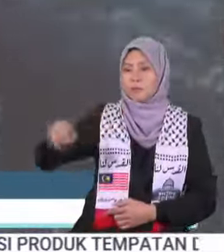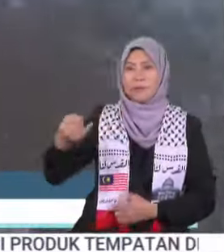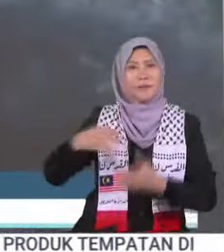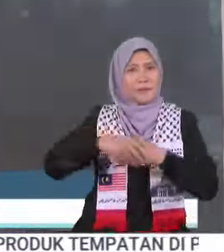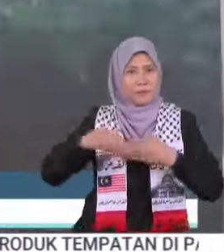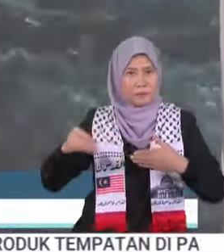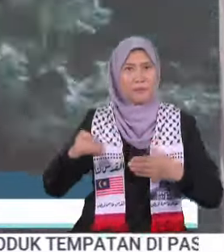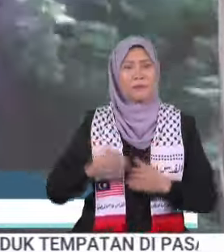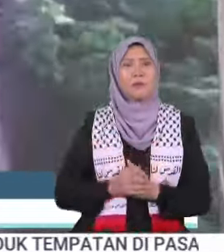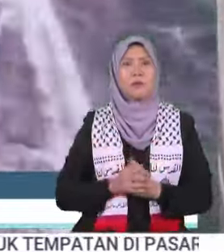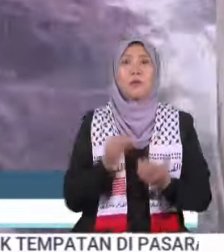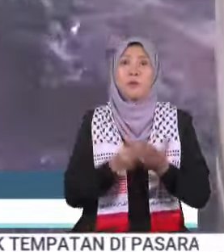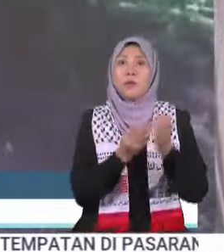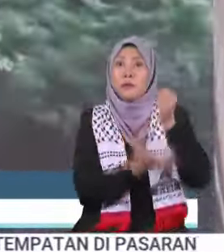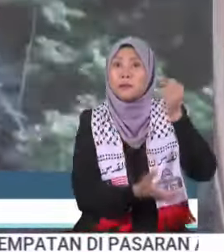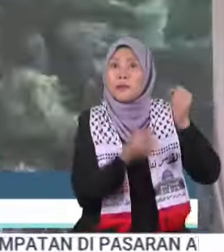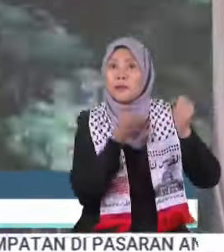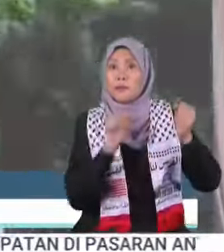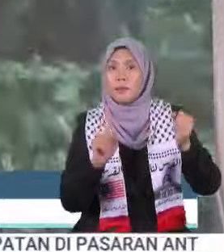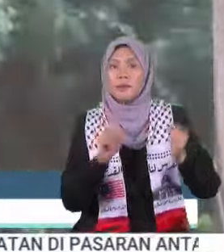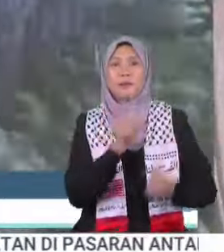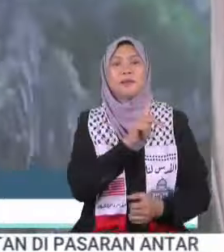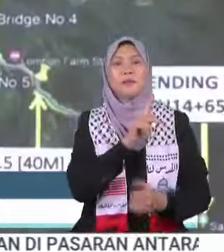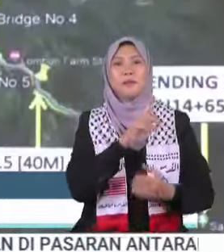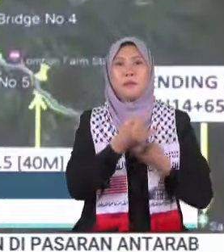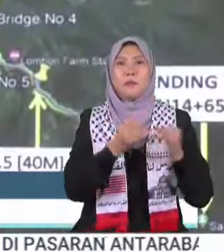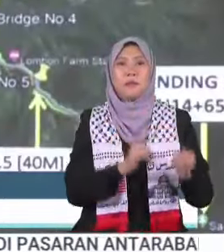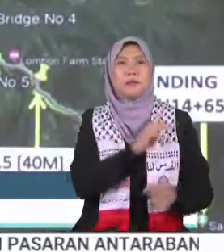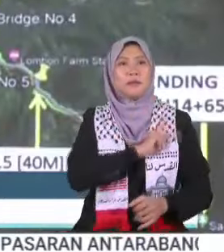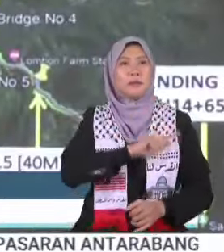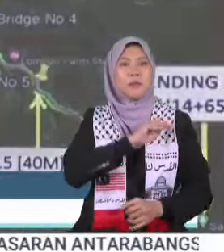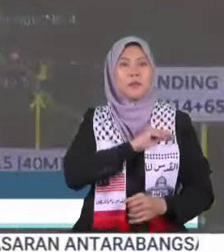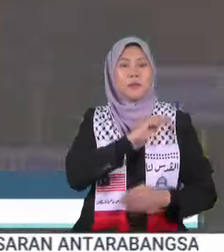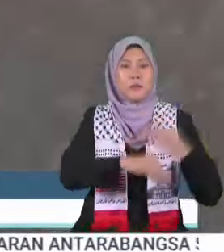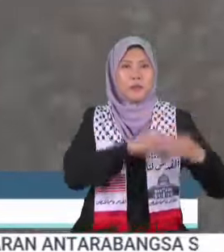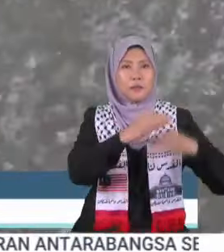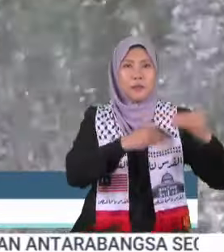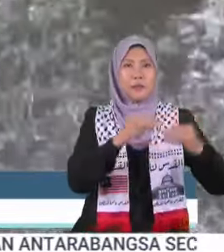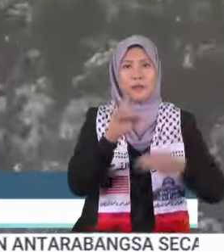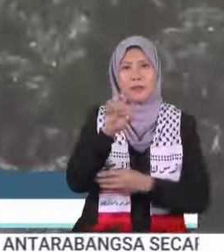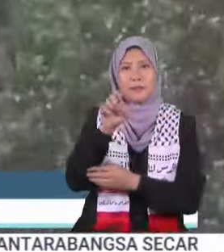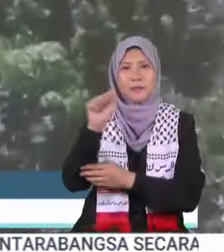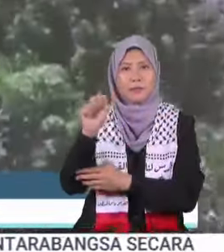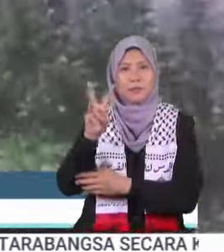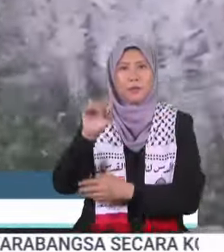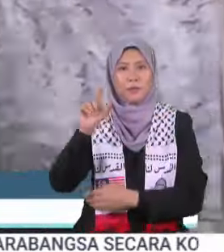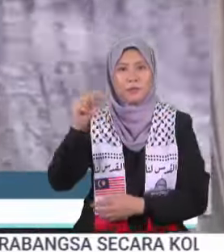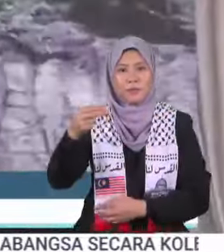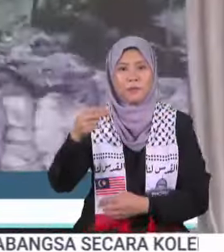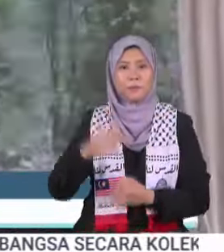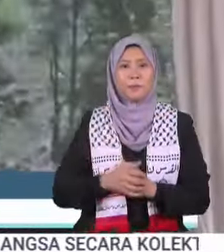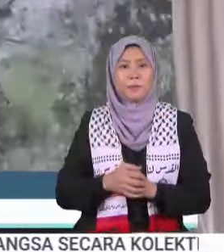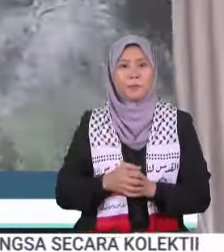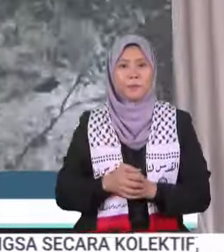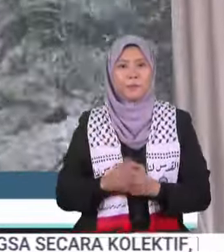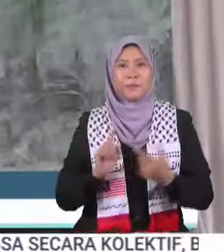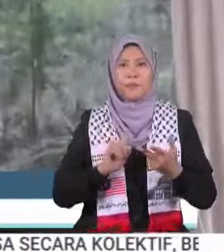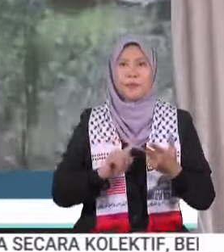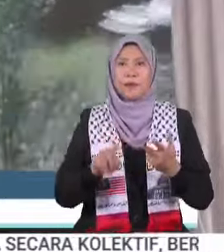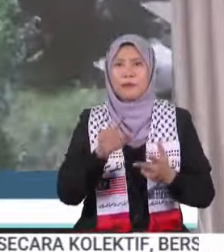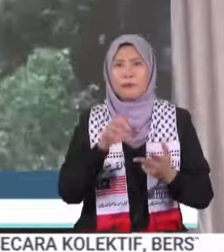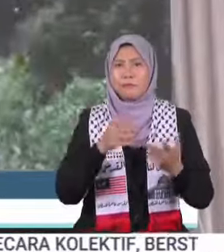juta di bawah peruntukan Kementerian kemajuan desa dan wilayah projek naik taraf itu melibatkan Jalan tengkuruz lahana Siba